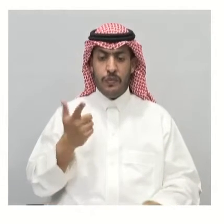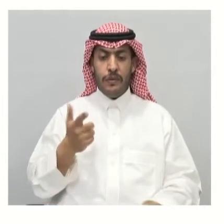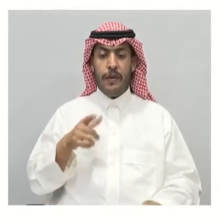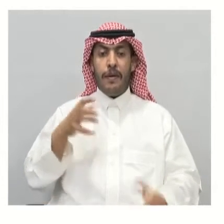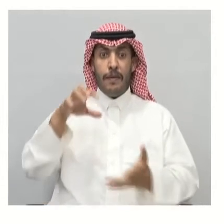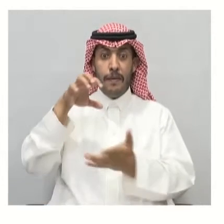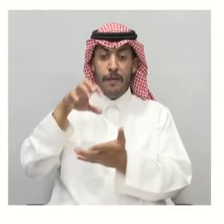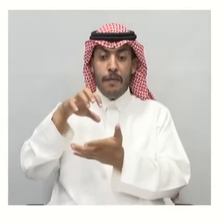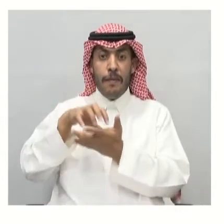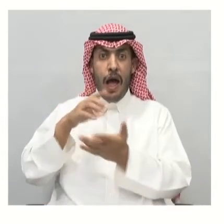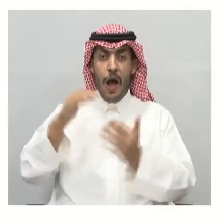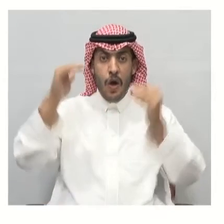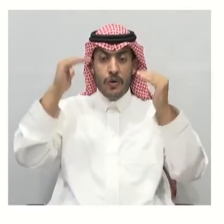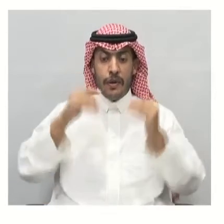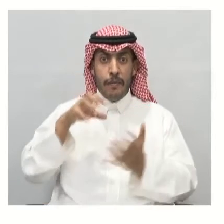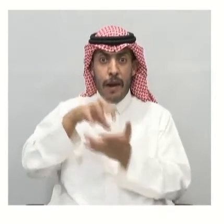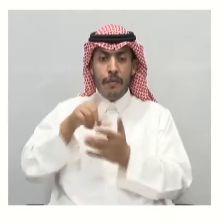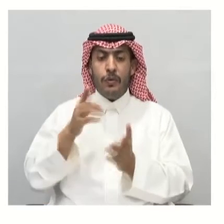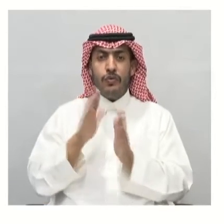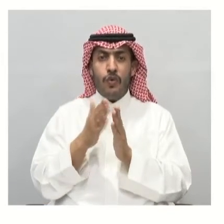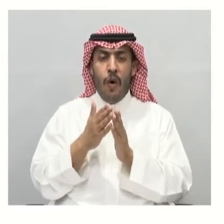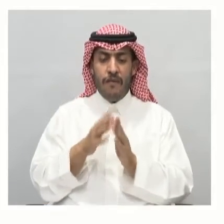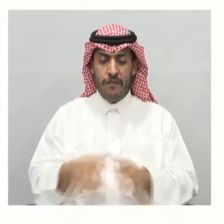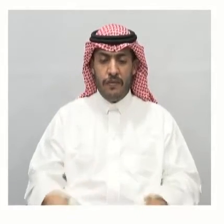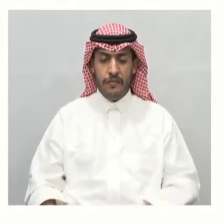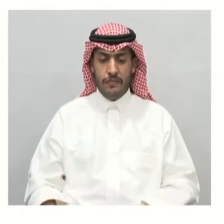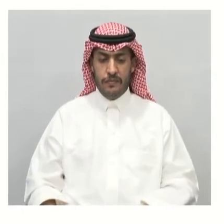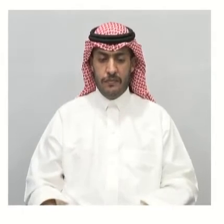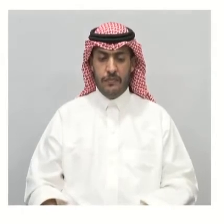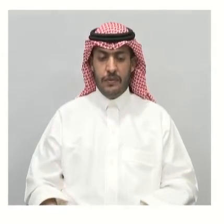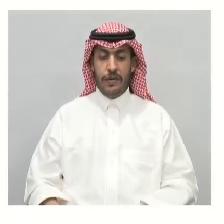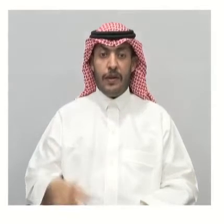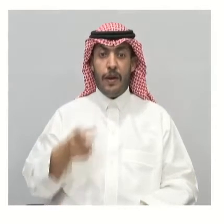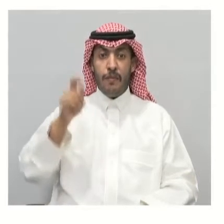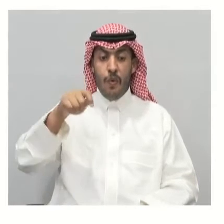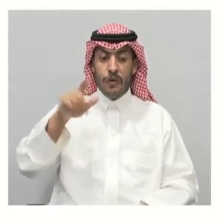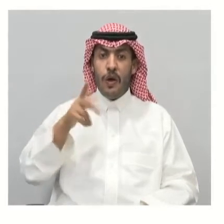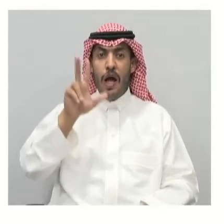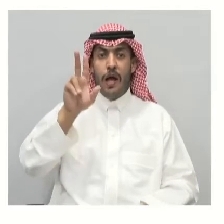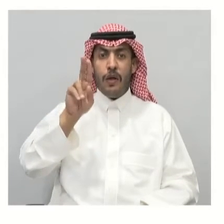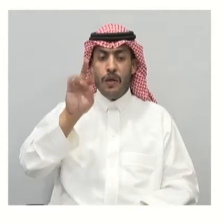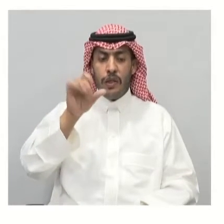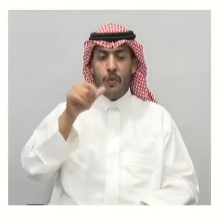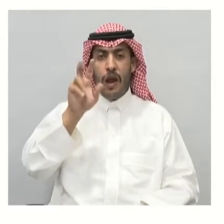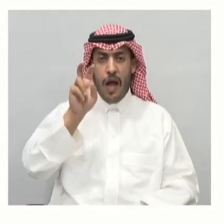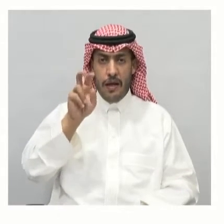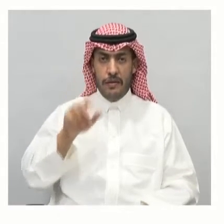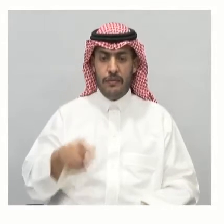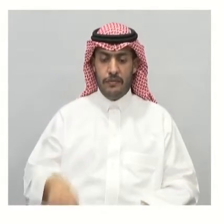ابراهيم عليه السلام انزل عليه الصحف موسى عليه السلام انزلت عليه